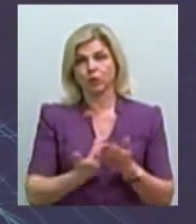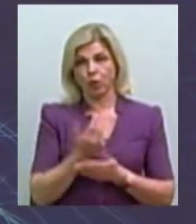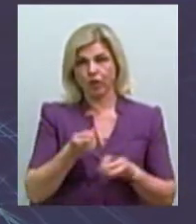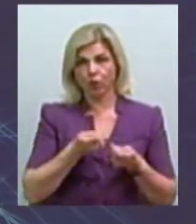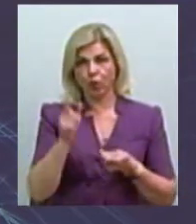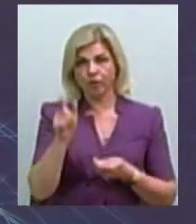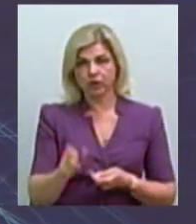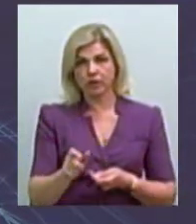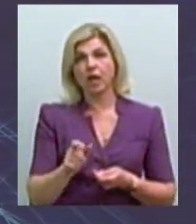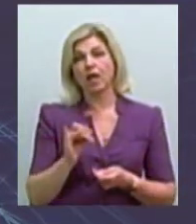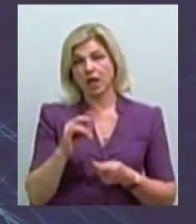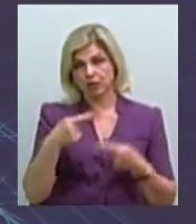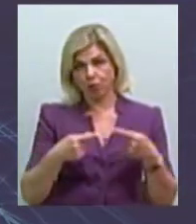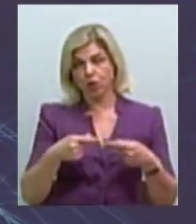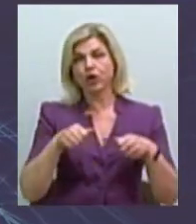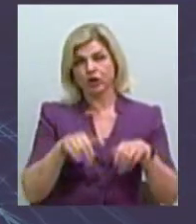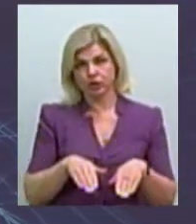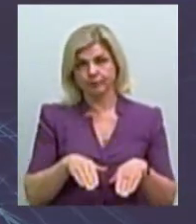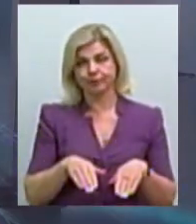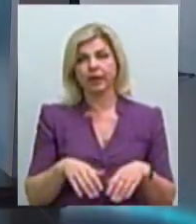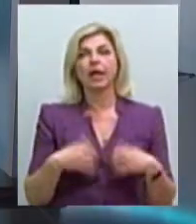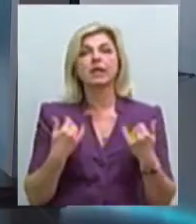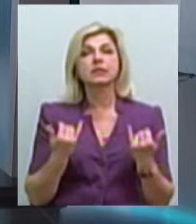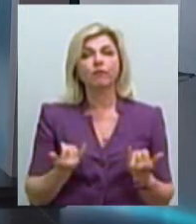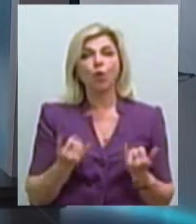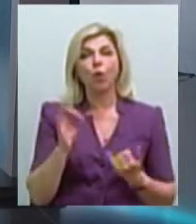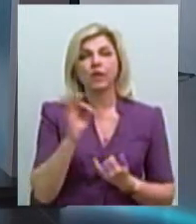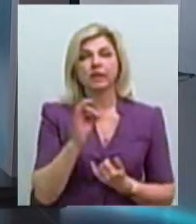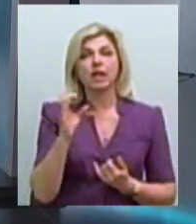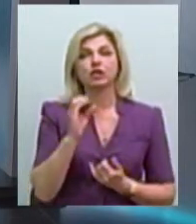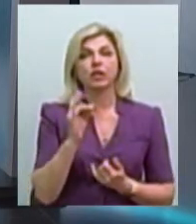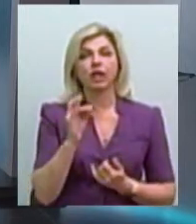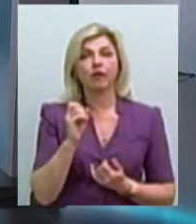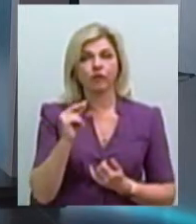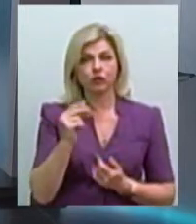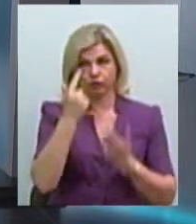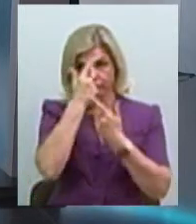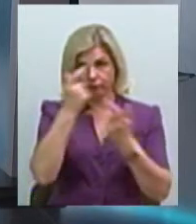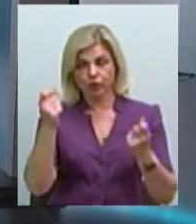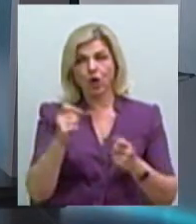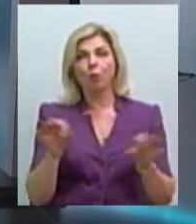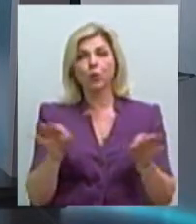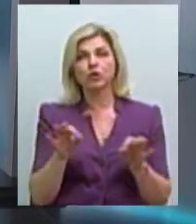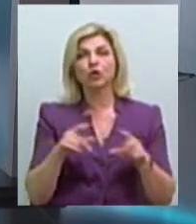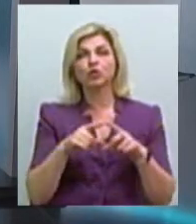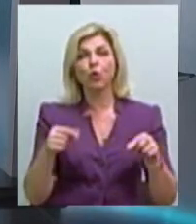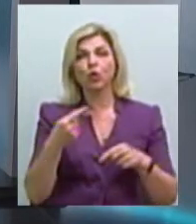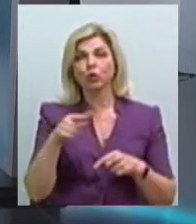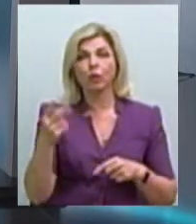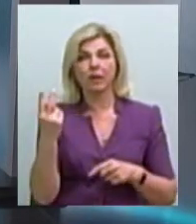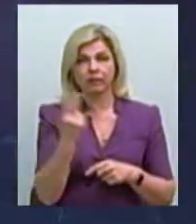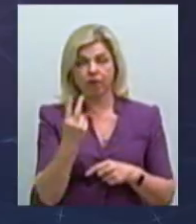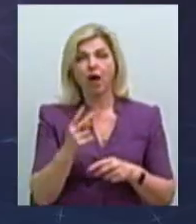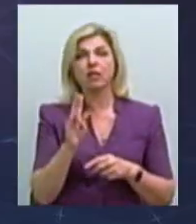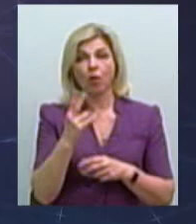був вирішений. Сьогодні ж Олександр Сінкевич оголосив, що і в музичній школі номер 2 Миколаєва так само